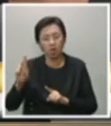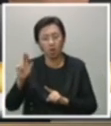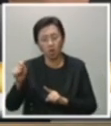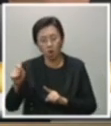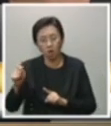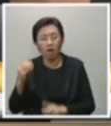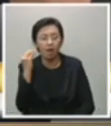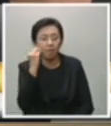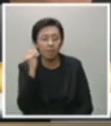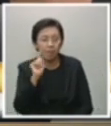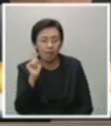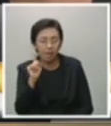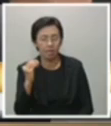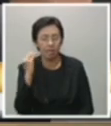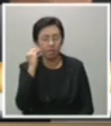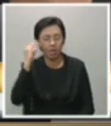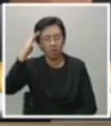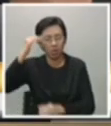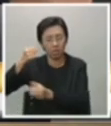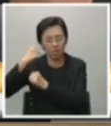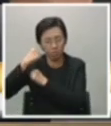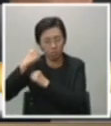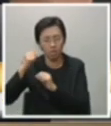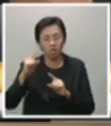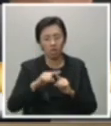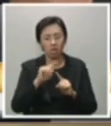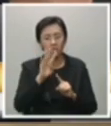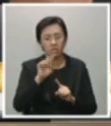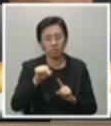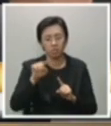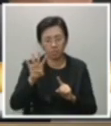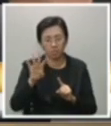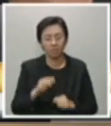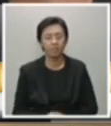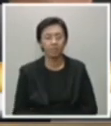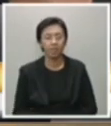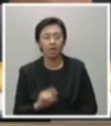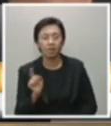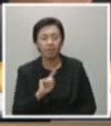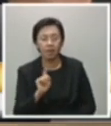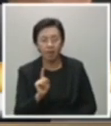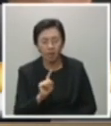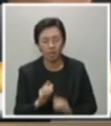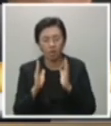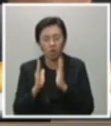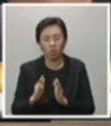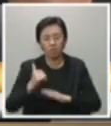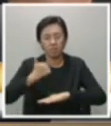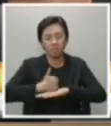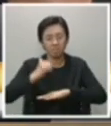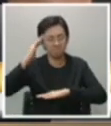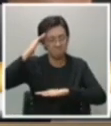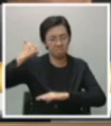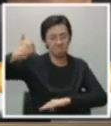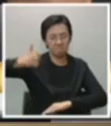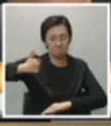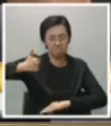ค์เป็นบ้านรับรองของกองทบกตามข้อ 4.4 ก็คือเป็นบ้านพักสำหรับผู้บังคับบัญชาระดับสู